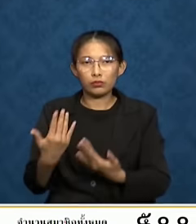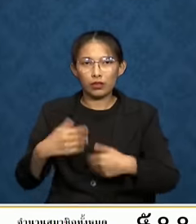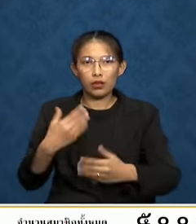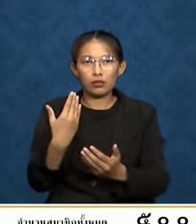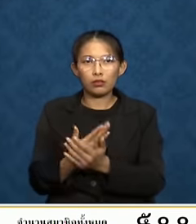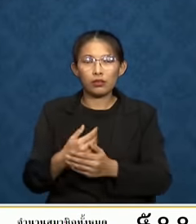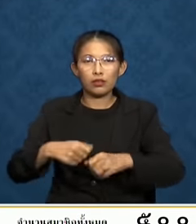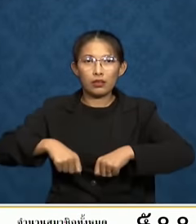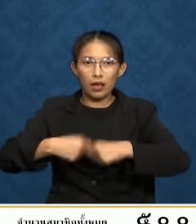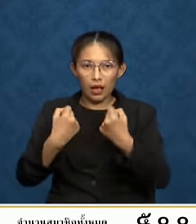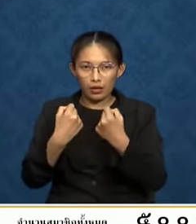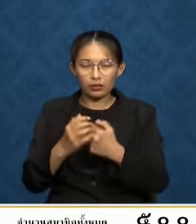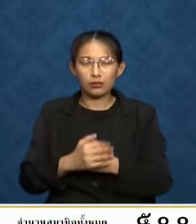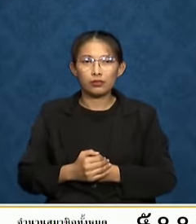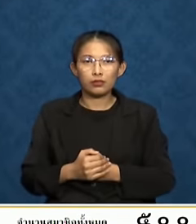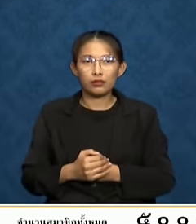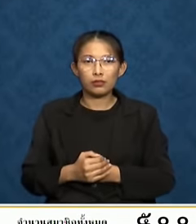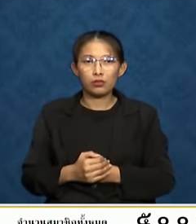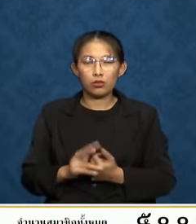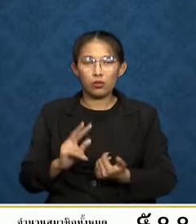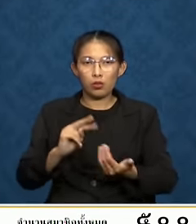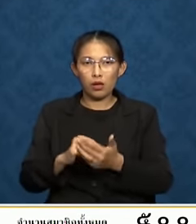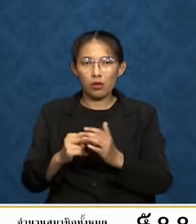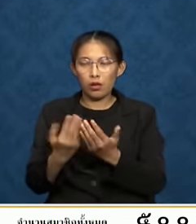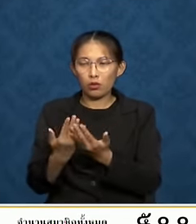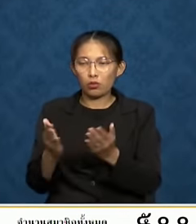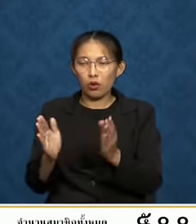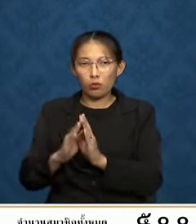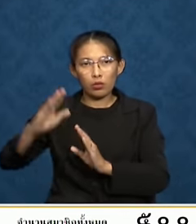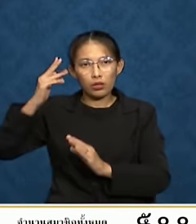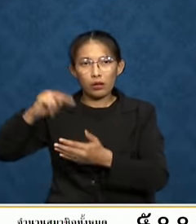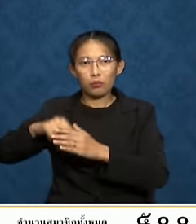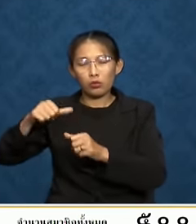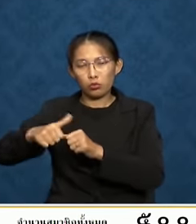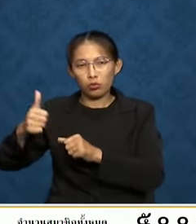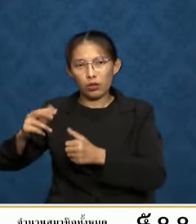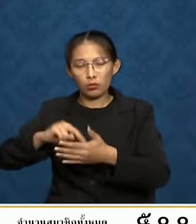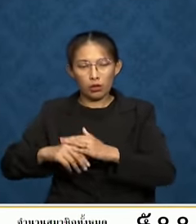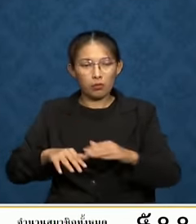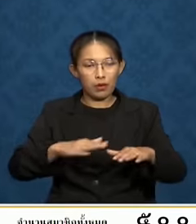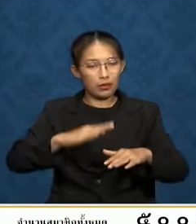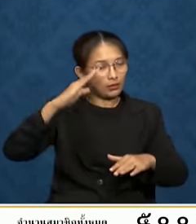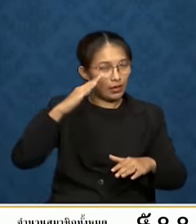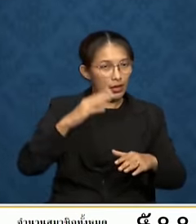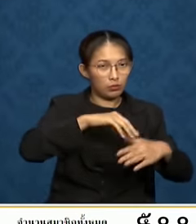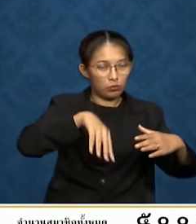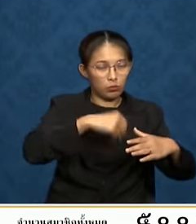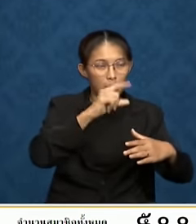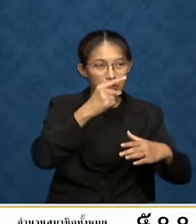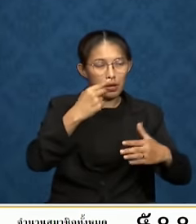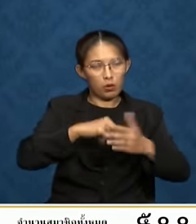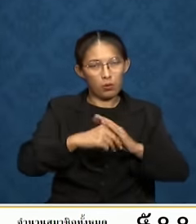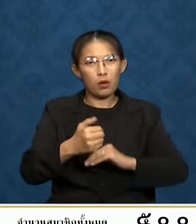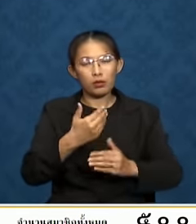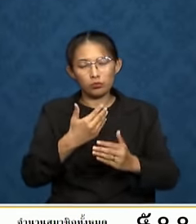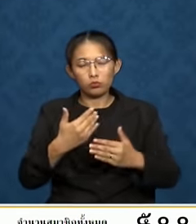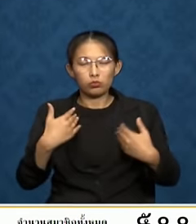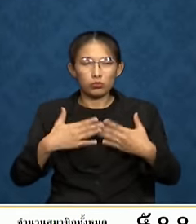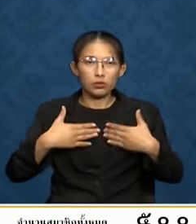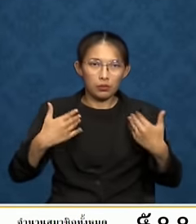กันก็กองเครอบครัวทหารก็พออยู่ได้ทหารเองก็สะดวกพอซื้อเป็นล็อตก็ได้ราคา